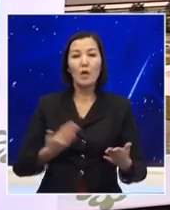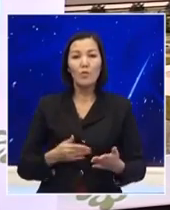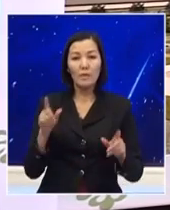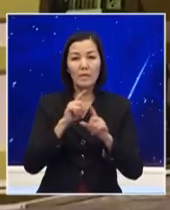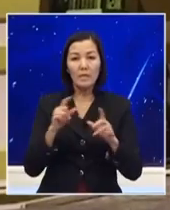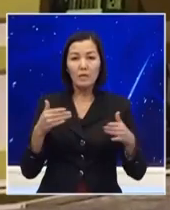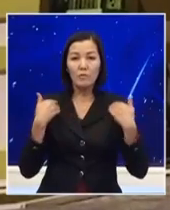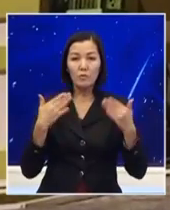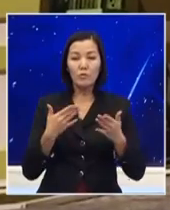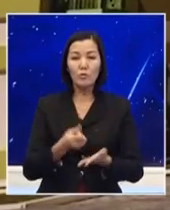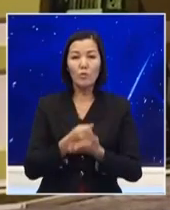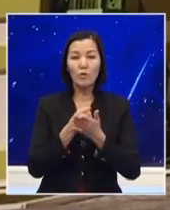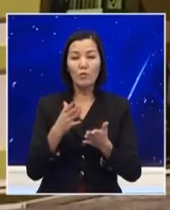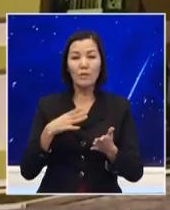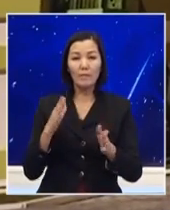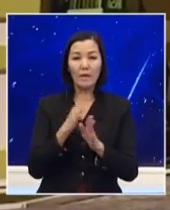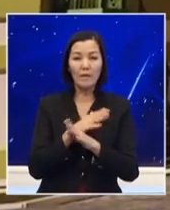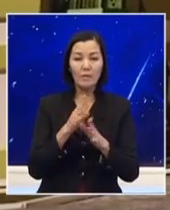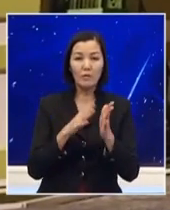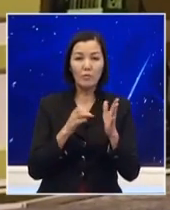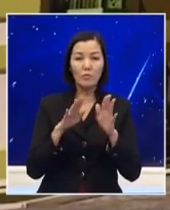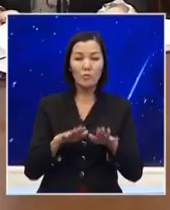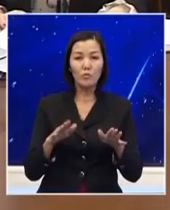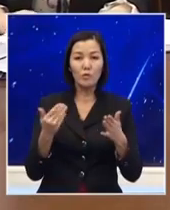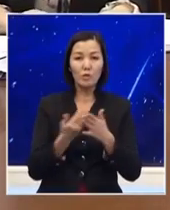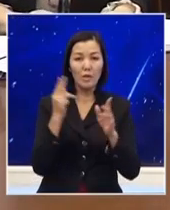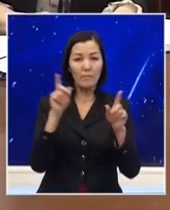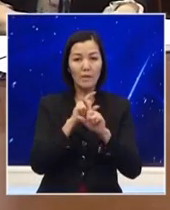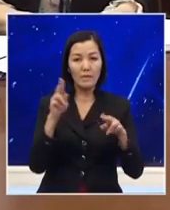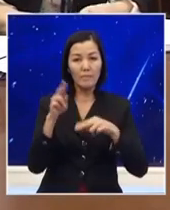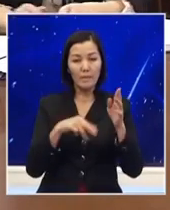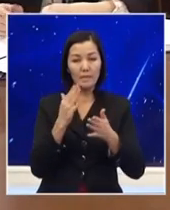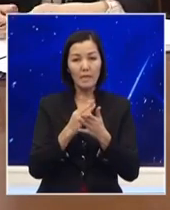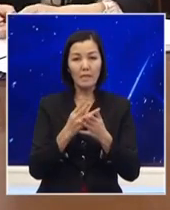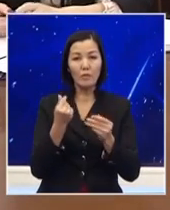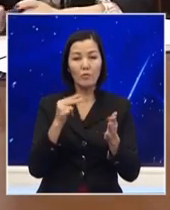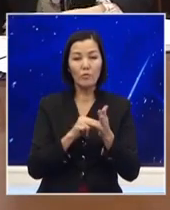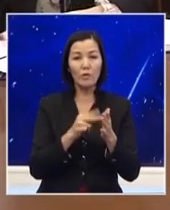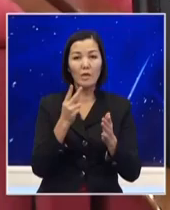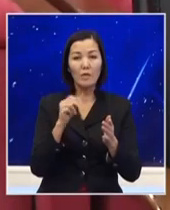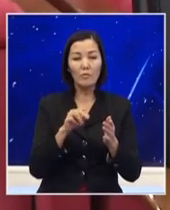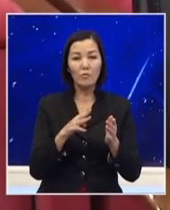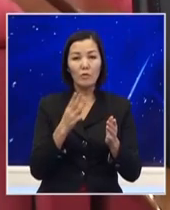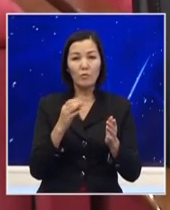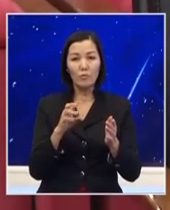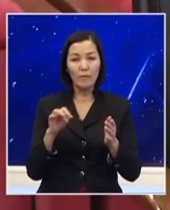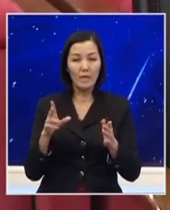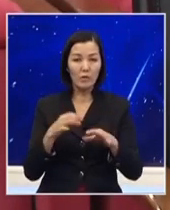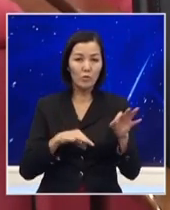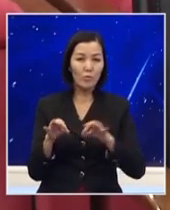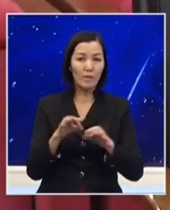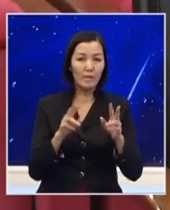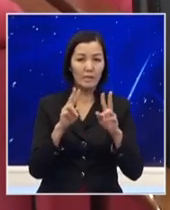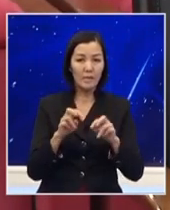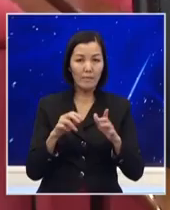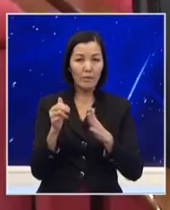ұсыныстары да қолдау тапты. Қапшағайда 900 орындық жаңа мектеп құрылысы басталады. Құны 2,4 миллиард теңгелік жобаның